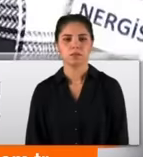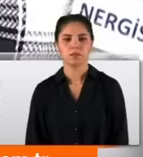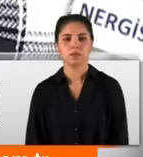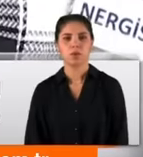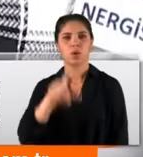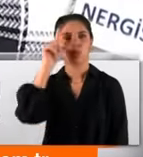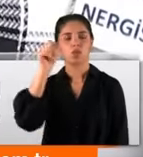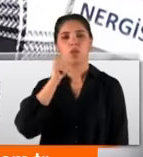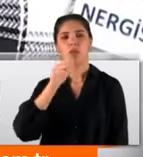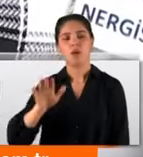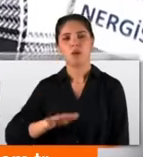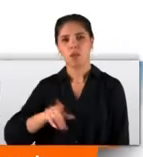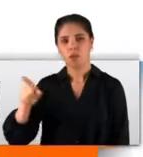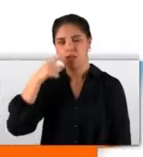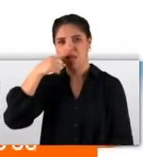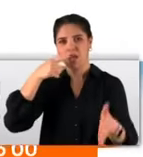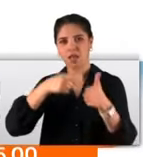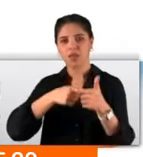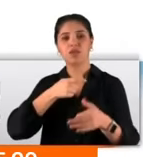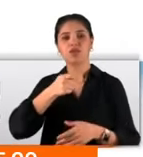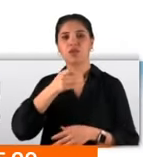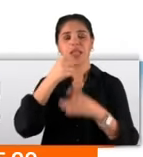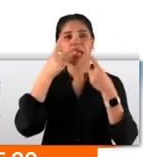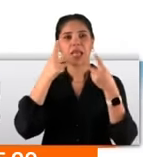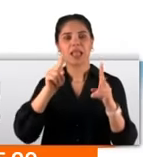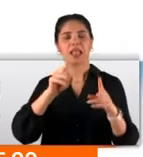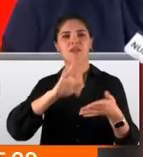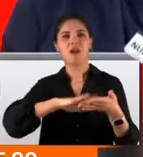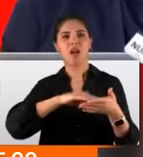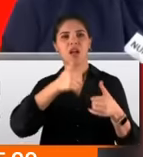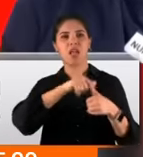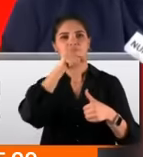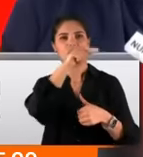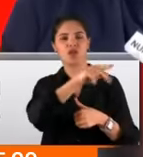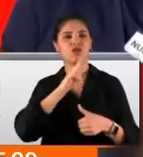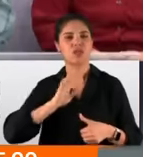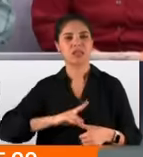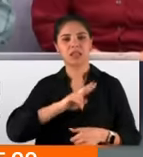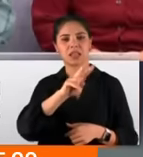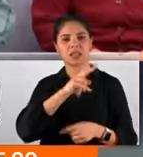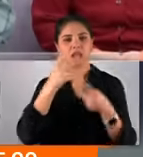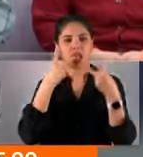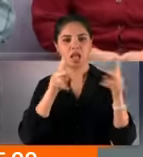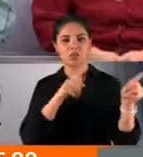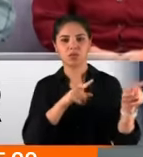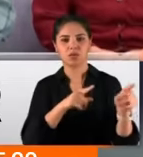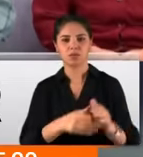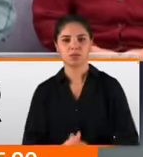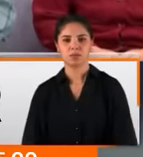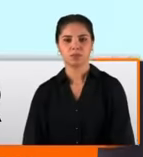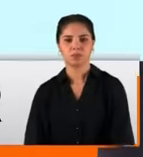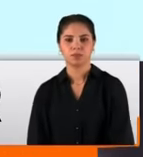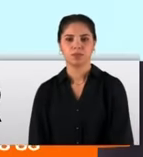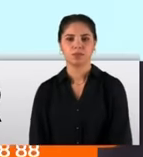Şüphe okları oğlunu gösterirken cinayet itirafı arkadaşının karısından ve kızından geldi. Daha sonra babam Erdal'ı vurdu